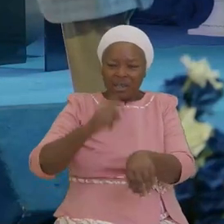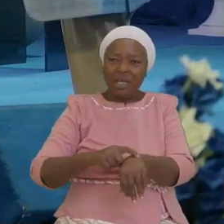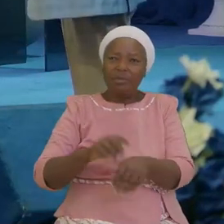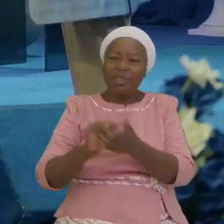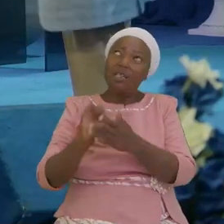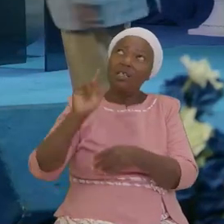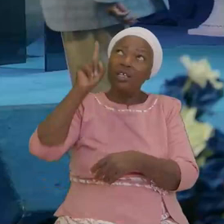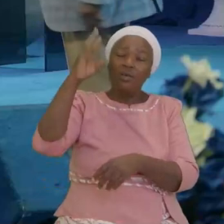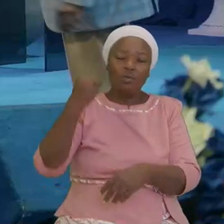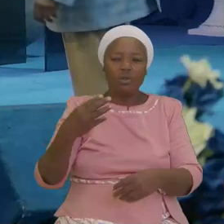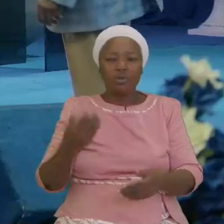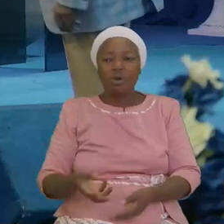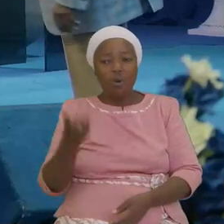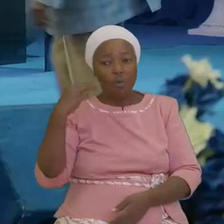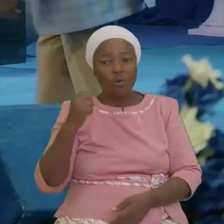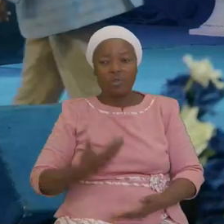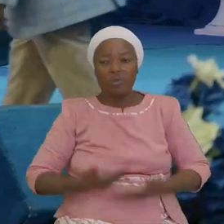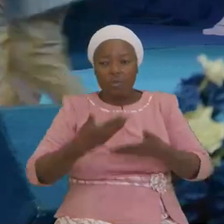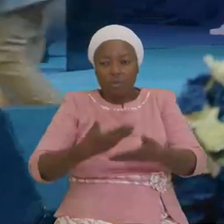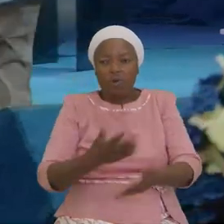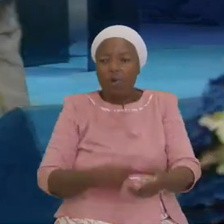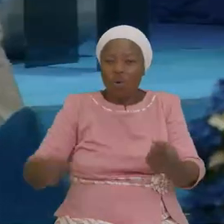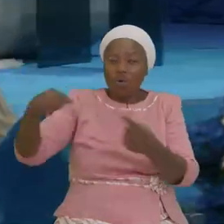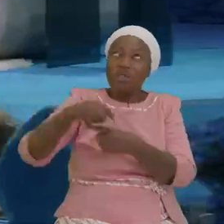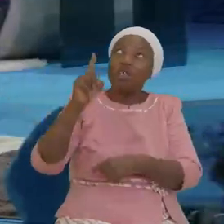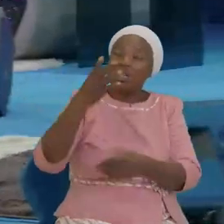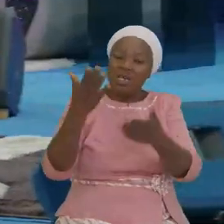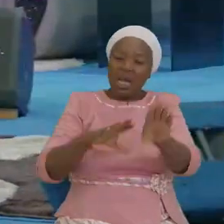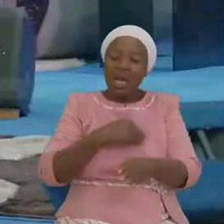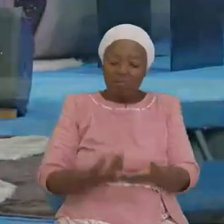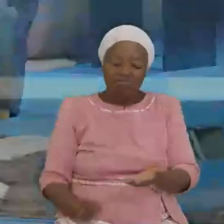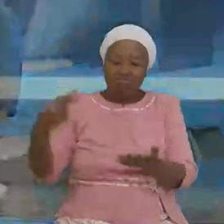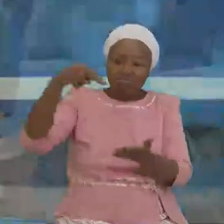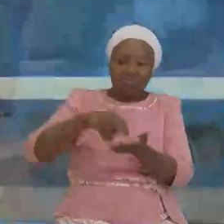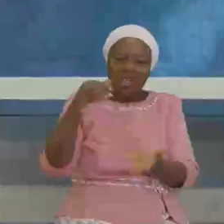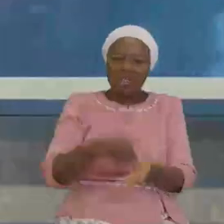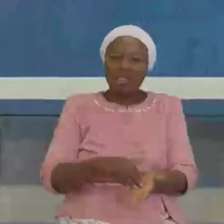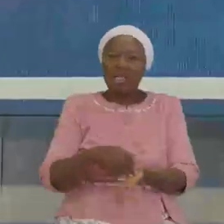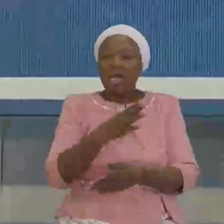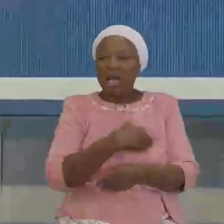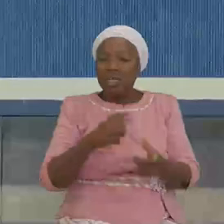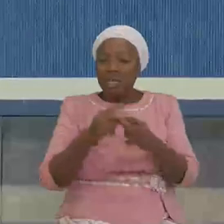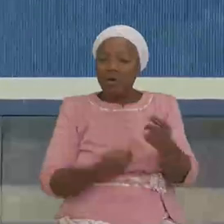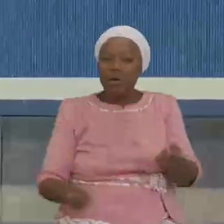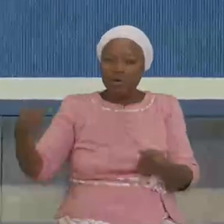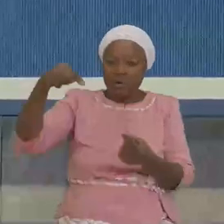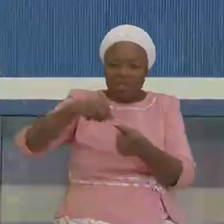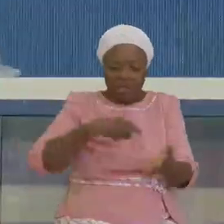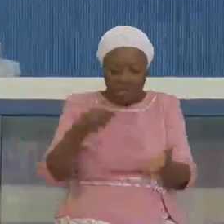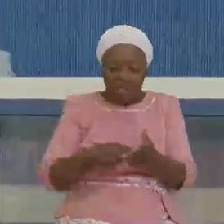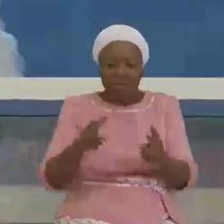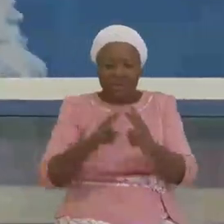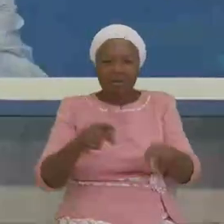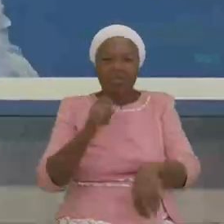À tout moment, depuis lors qu'il était né, et jusqu'à sa mort, jusqu'à ce qu'il